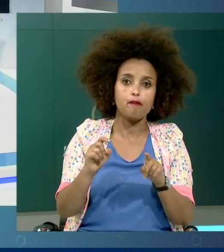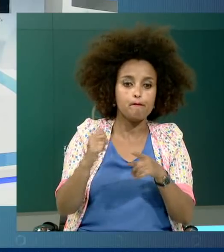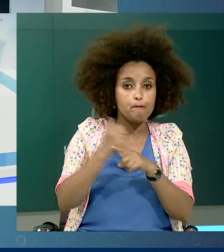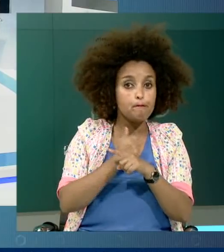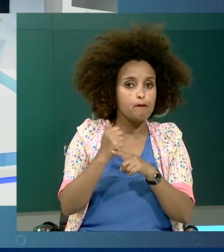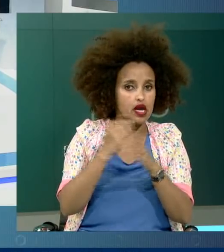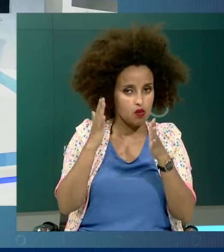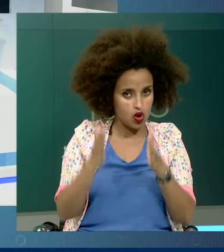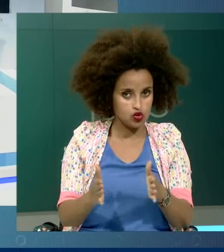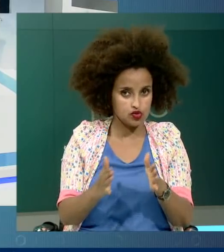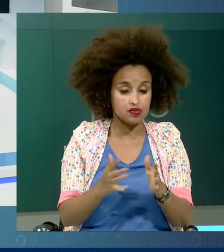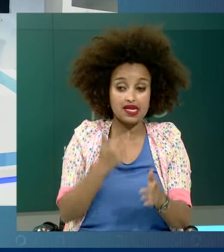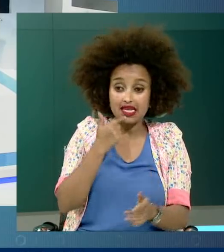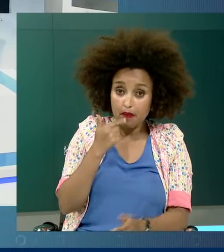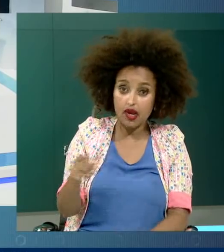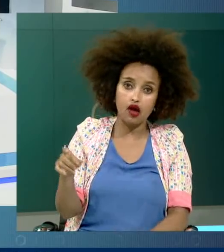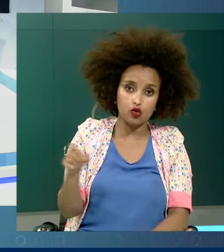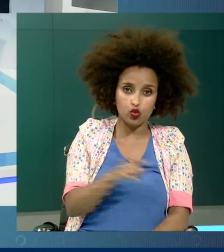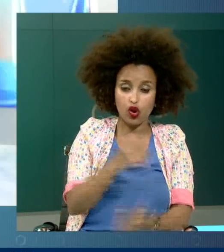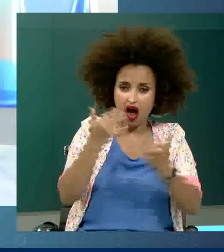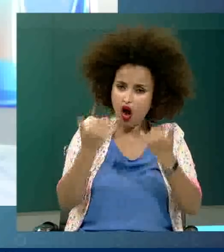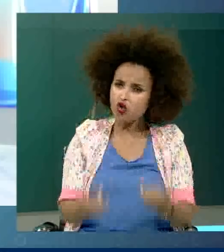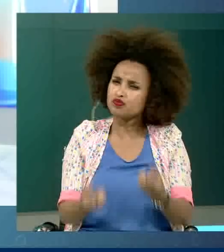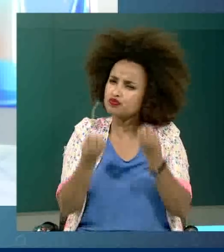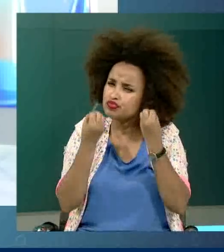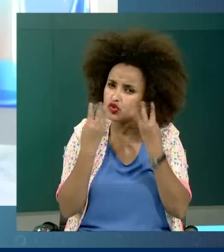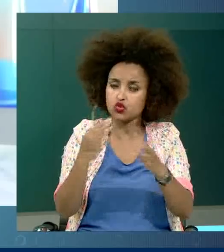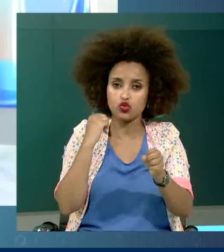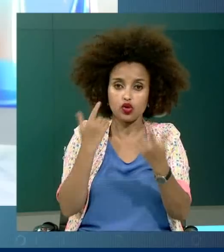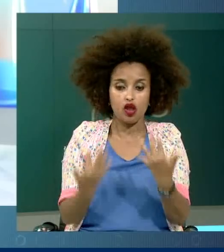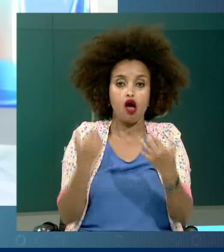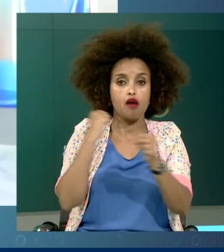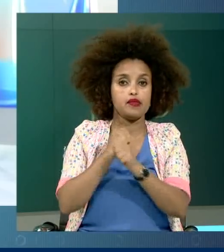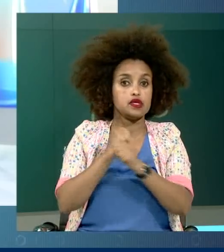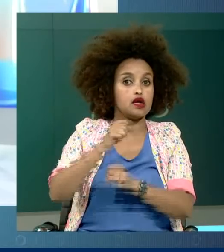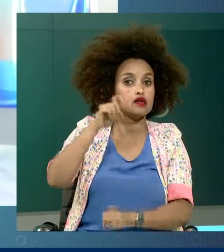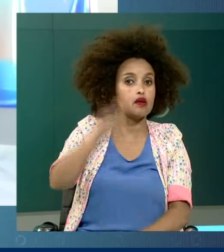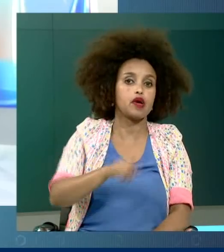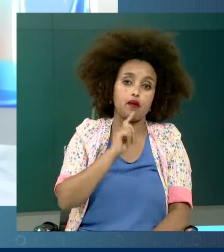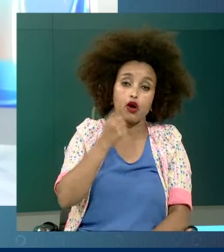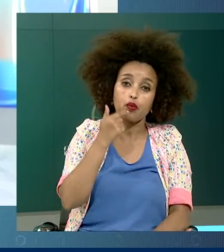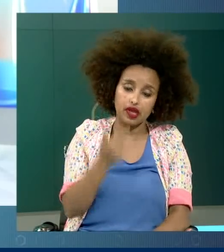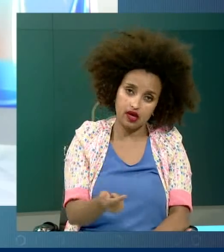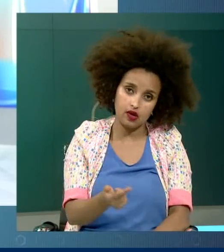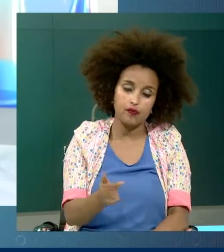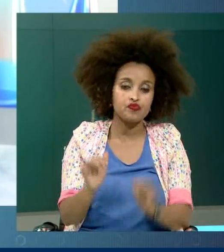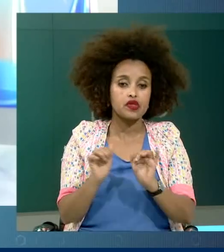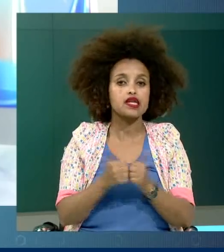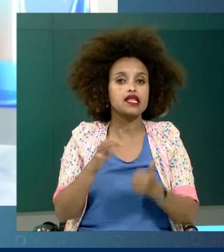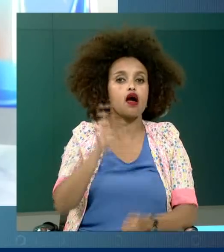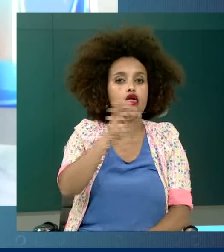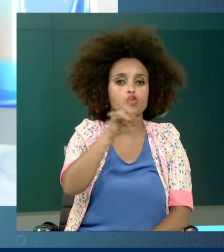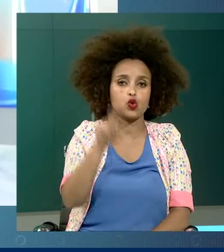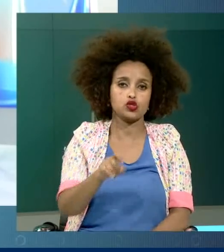የሚሰሩ ሰዎችም እንደሚናገሩት ከሆነ አሁንም በጣም ብዙ መሰራት እንዳለበት ነውና እየተነገረ የሚገኘው። እንዴት